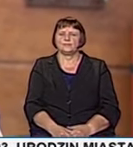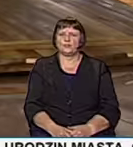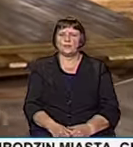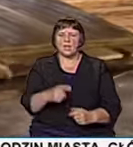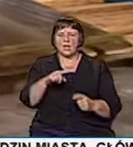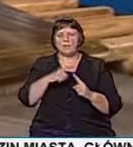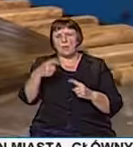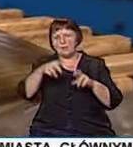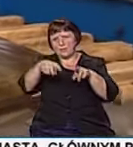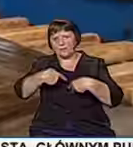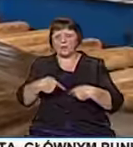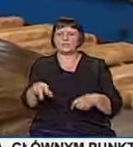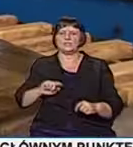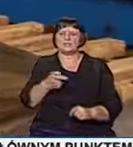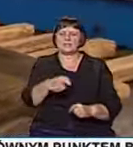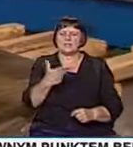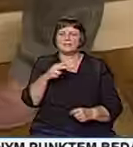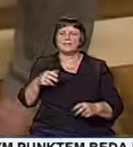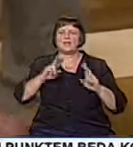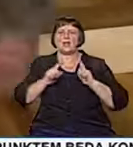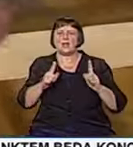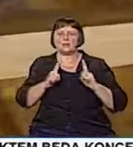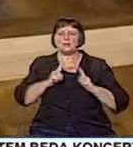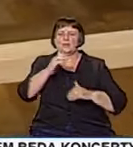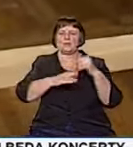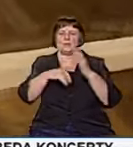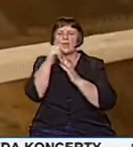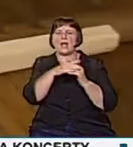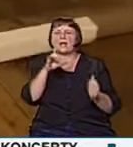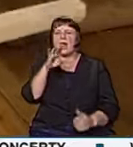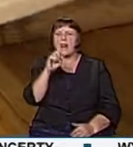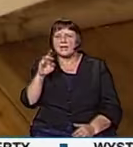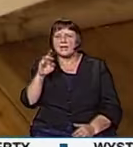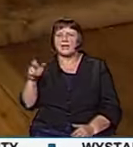Po powrocie z Francji nie odpoczął zbyt długo. Buduje tym razem galary,